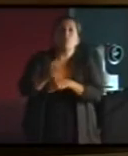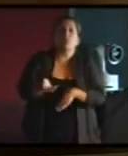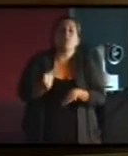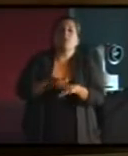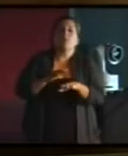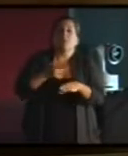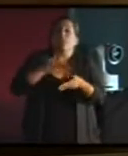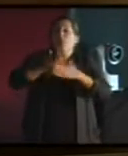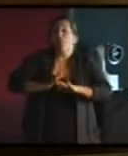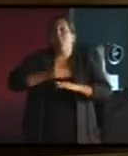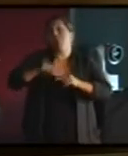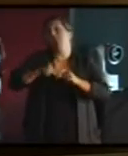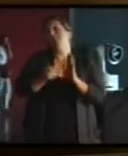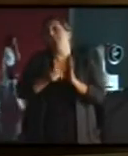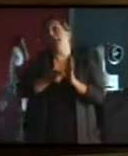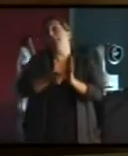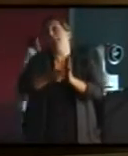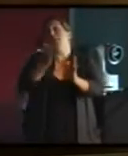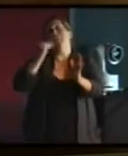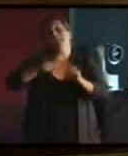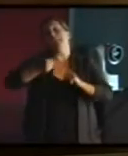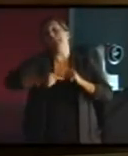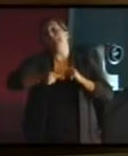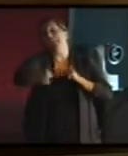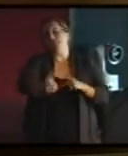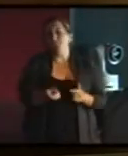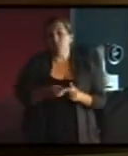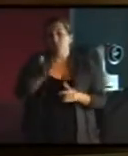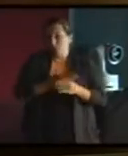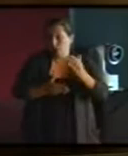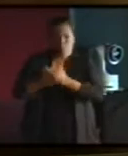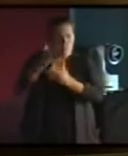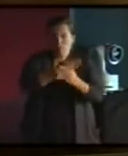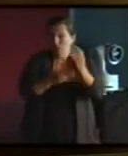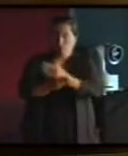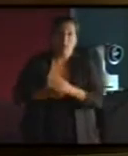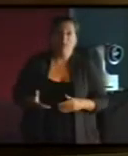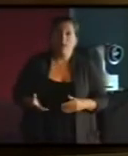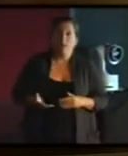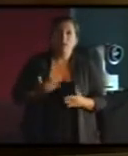c'est pas planifié, on va dire. Ce qui laisse une marge de liberté, ce que j'appelle